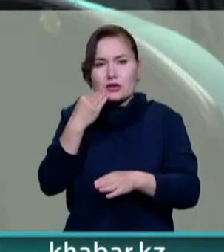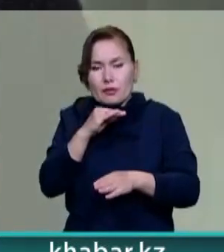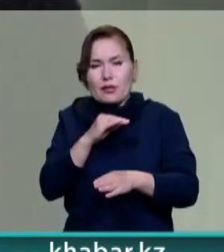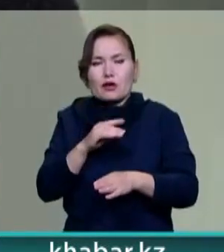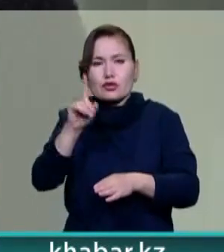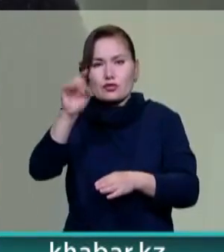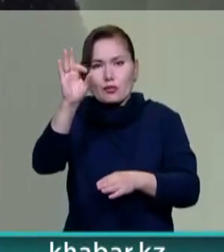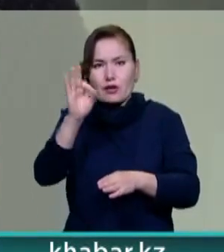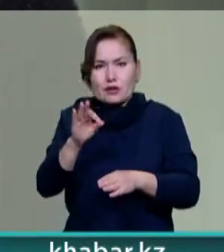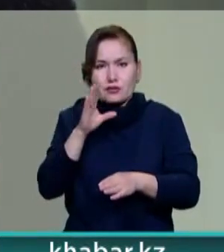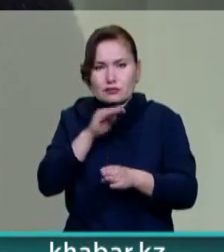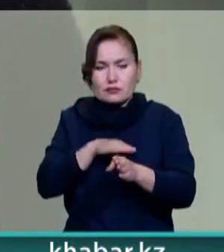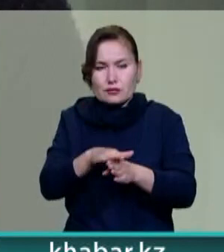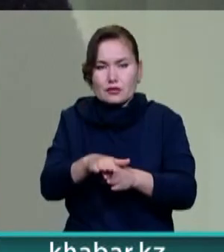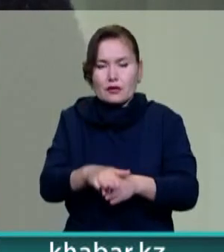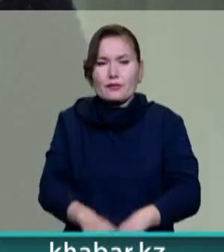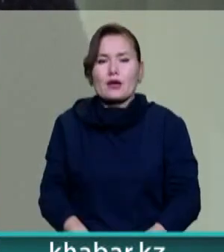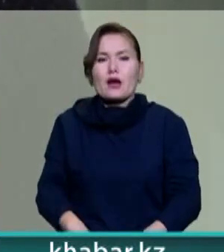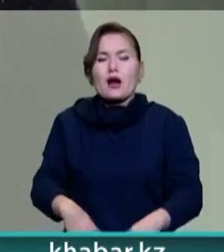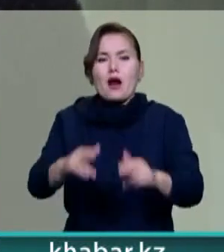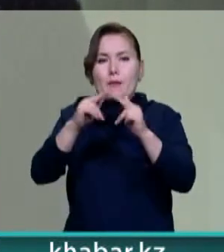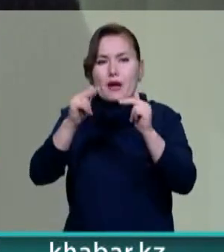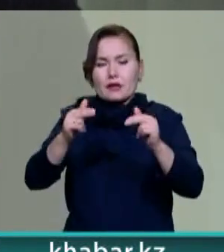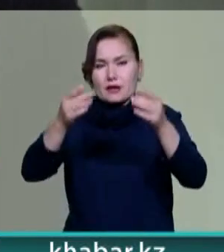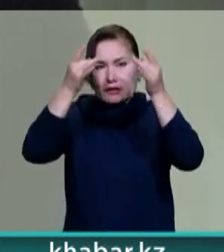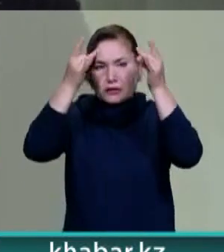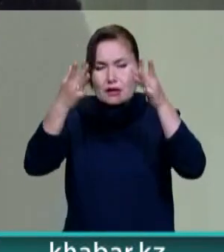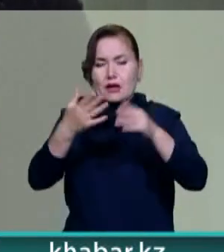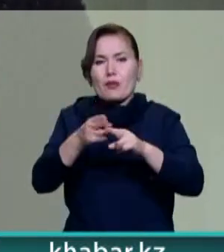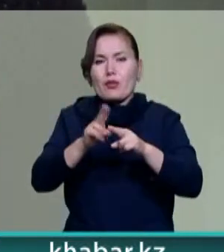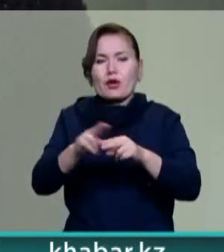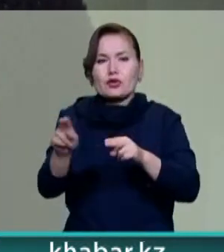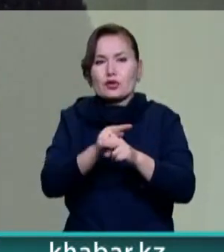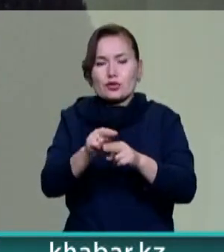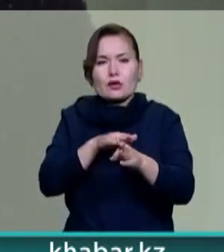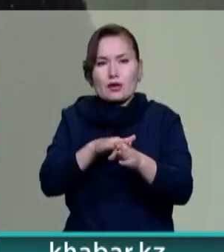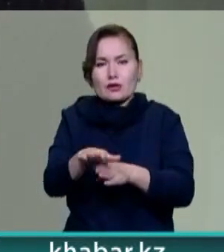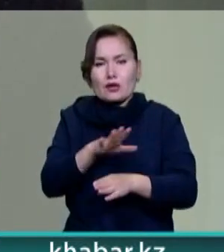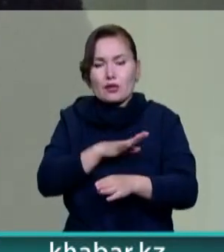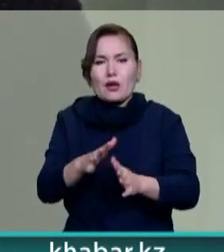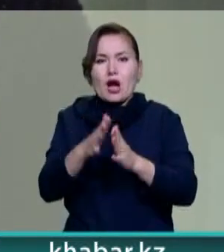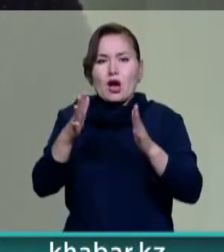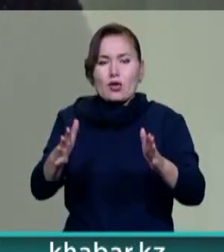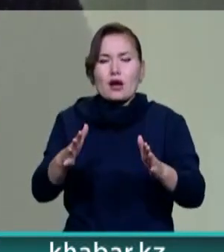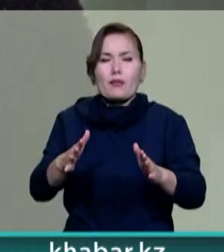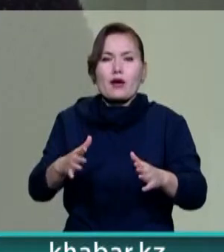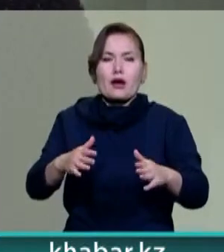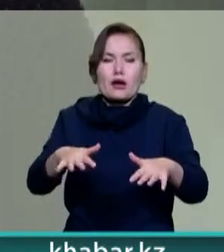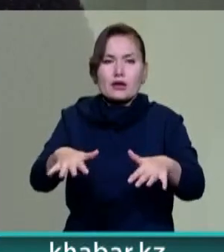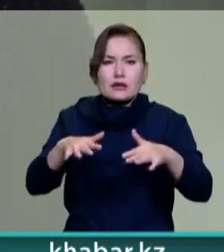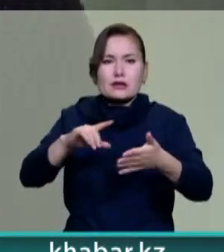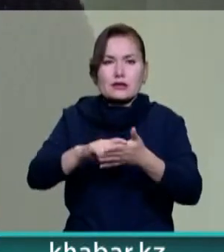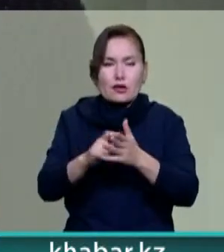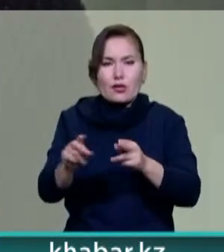жоқ. Жөндеу жұмыстары мәдениет сарайының төбесіне, әжетханаларына және өздеріңіз көріп тұрғандай үлкен концерттік залымызға